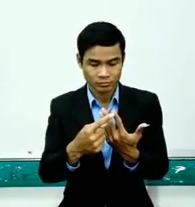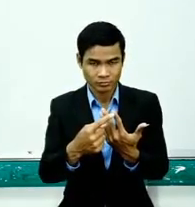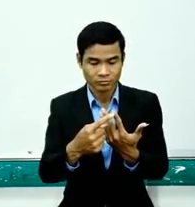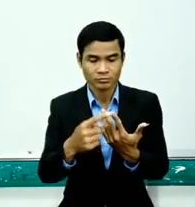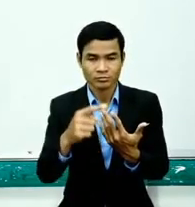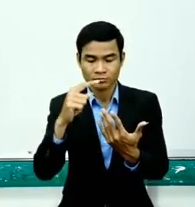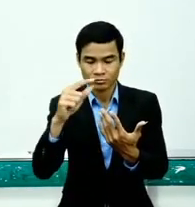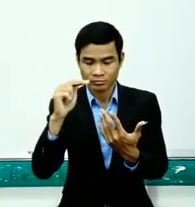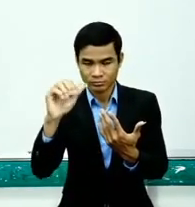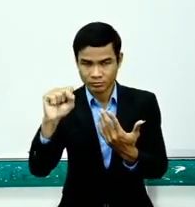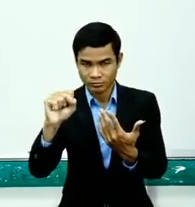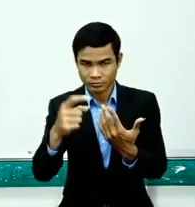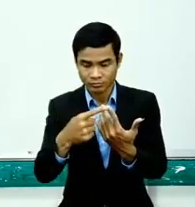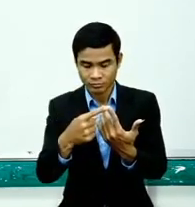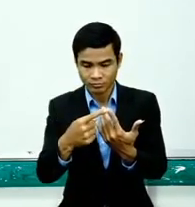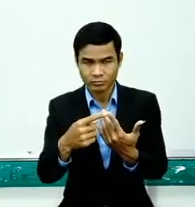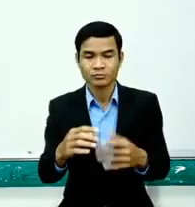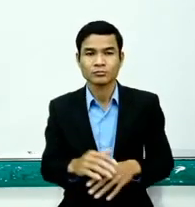ត